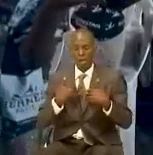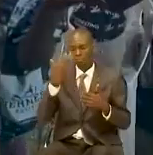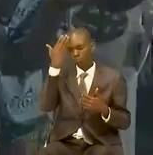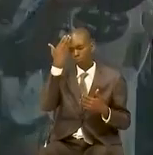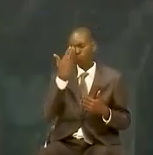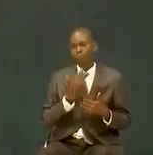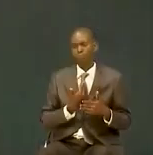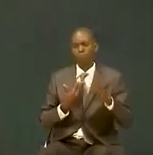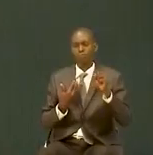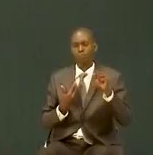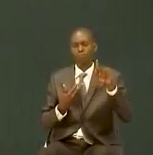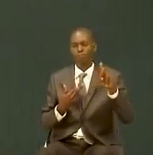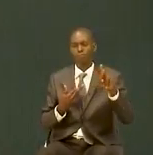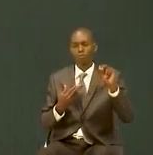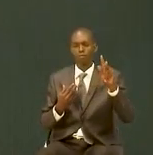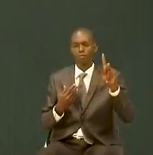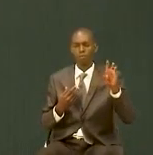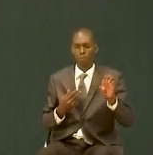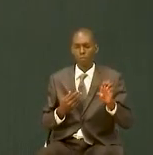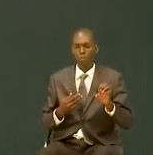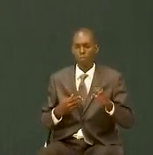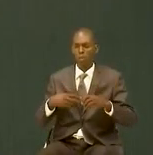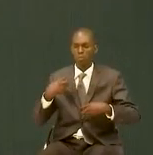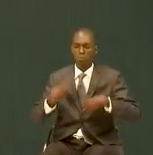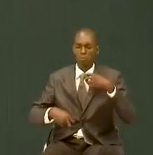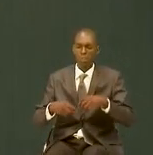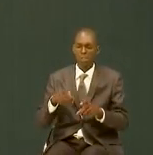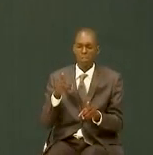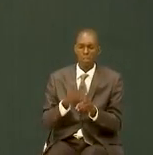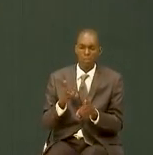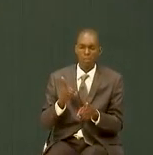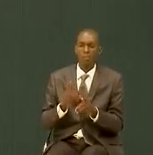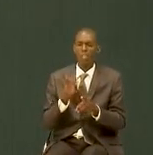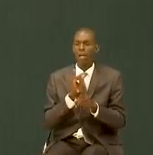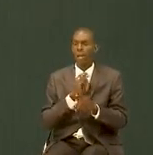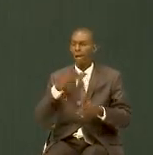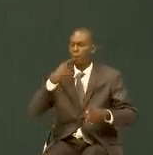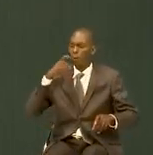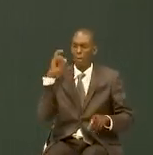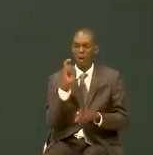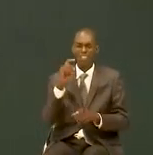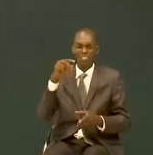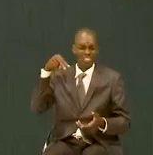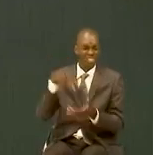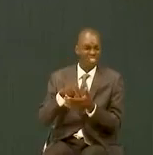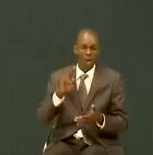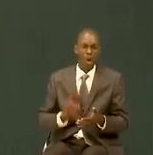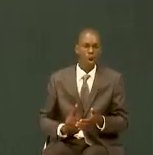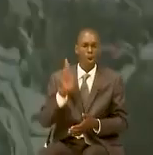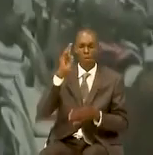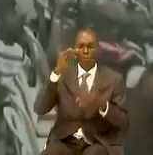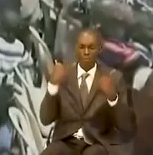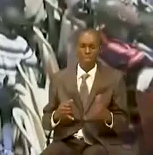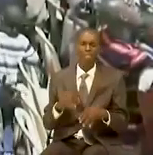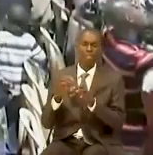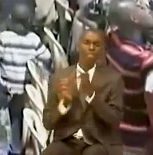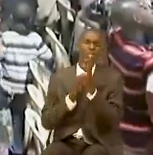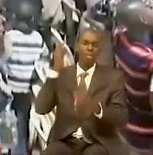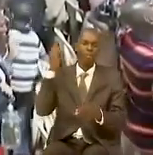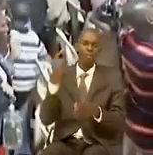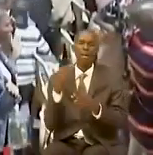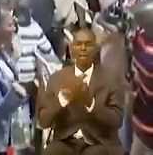mkpọnwụ site n'ọmụmụ maọbụ adịghị ike ịda ngwa ụra, ana m enye iwu guzori n'aha